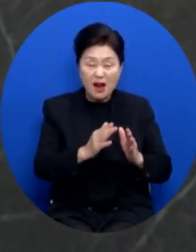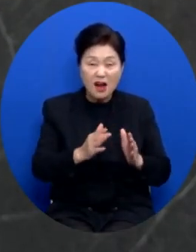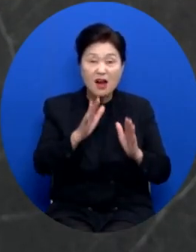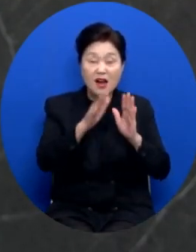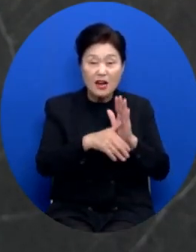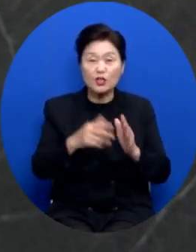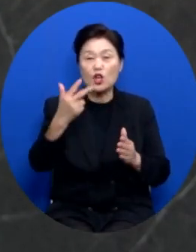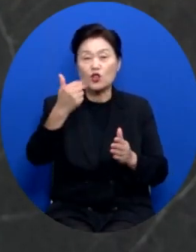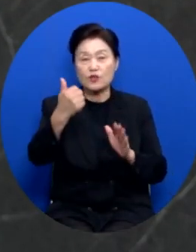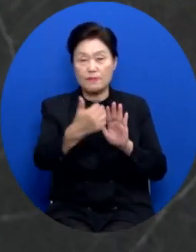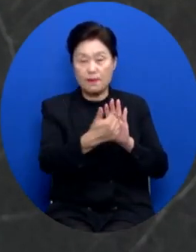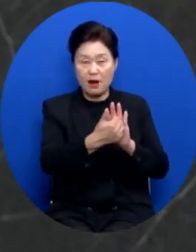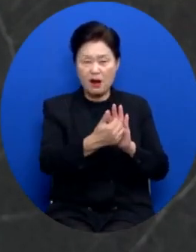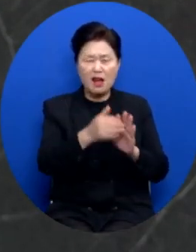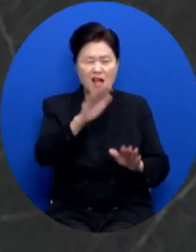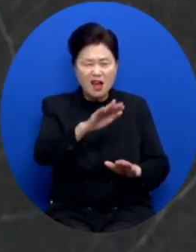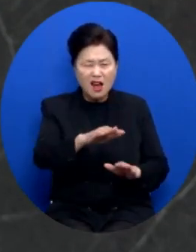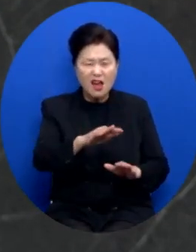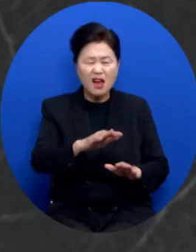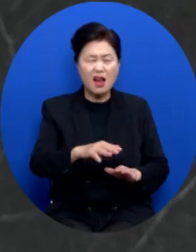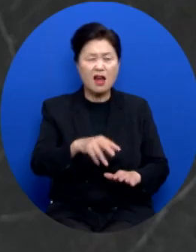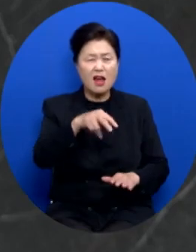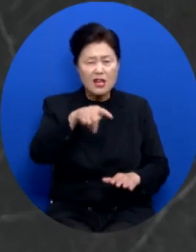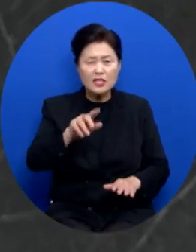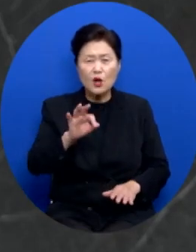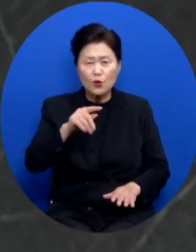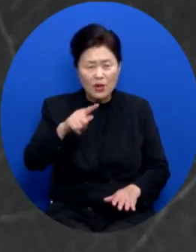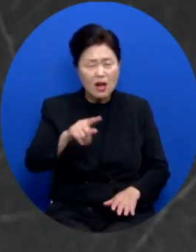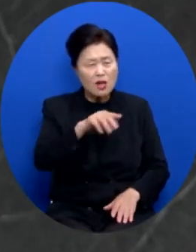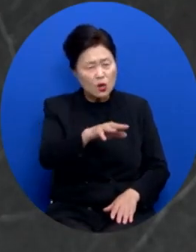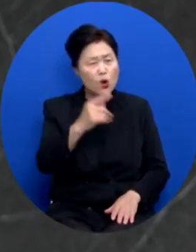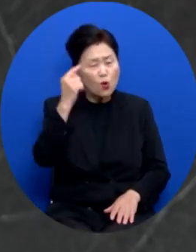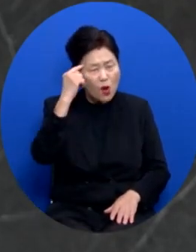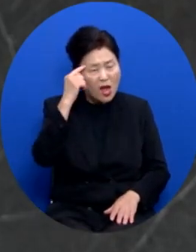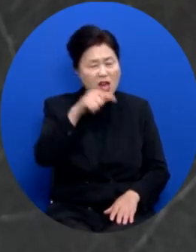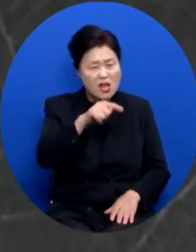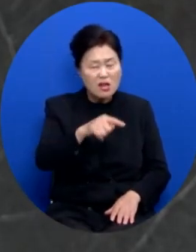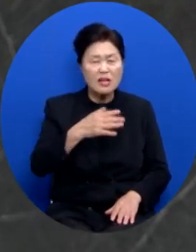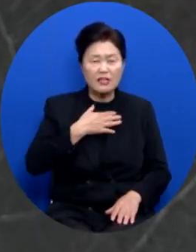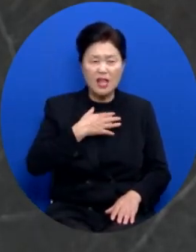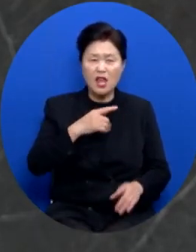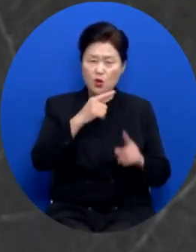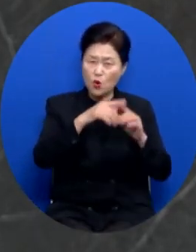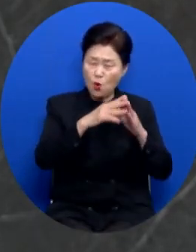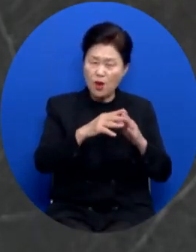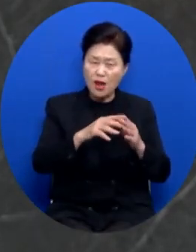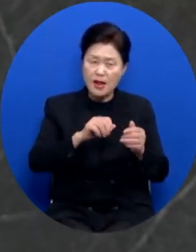막아서면서 사아사아 네가 색 있는 교회를 핍박하느냐